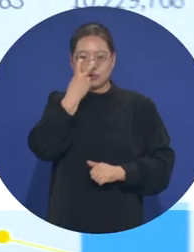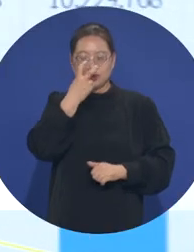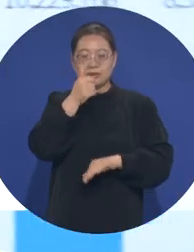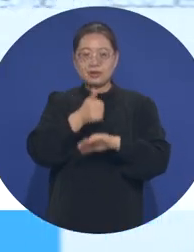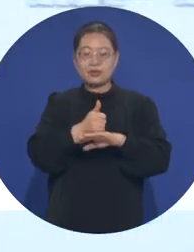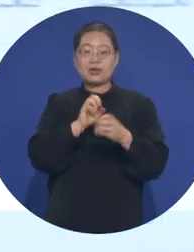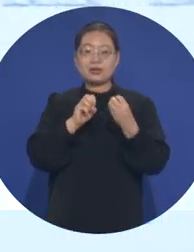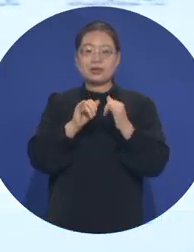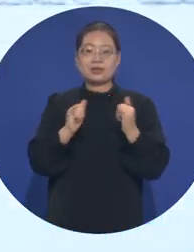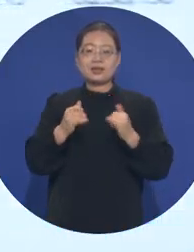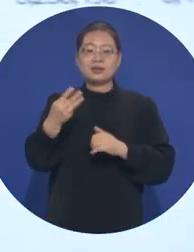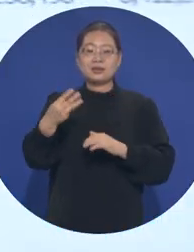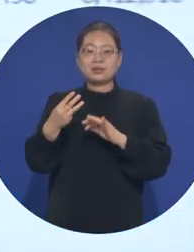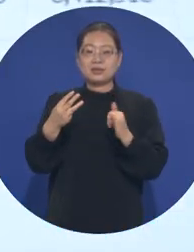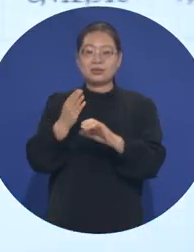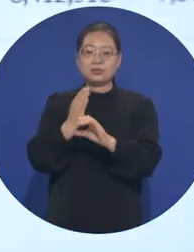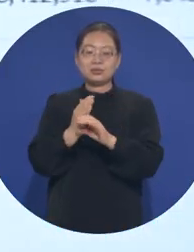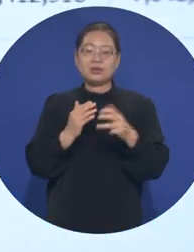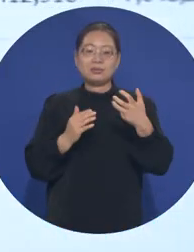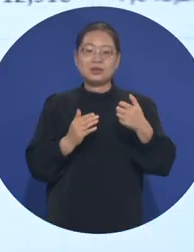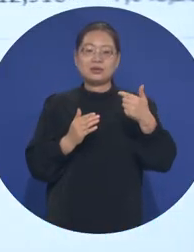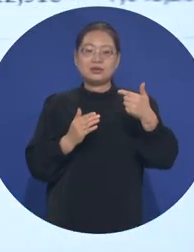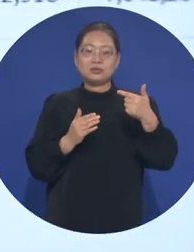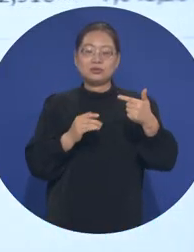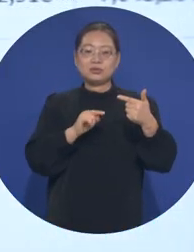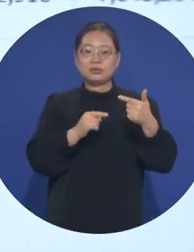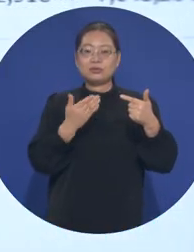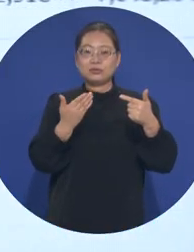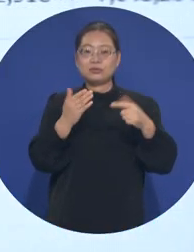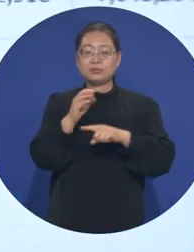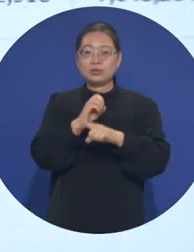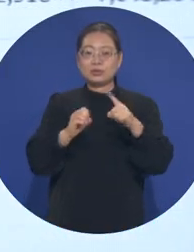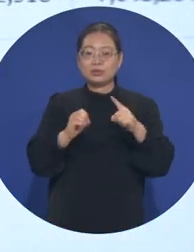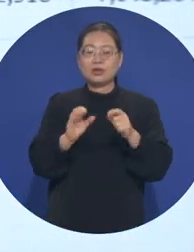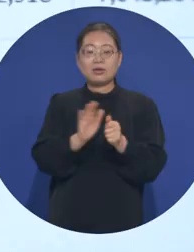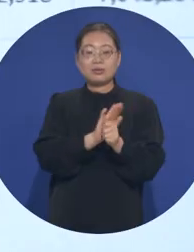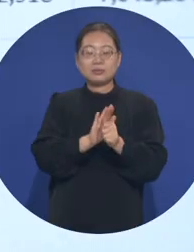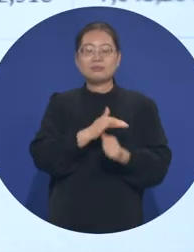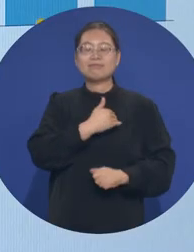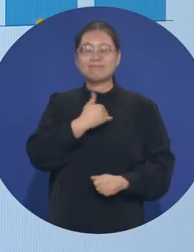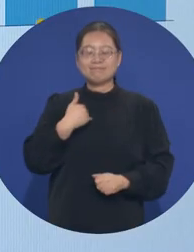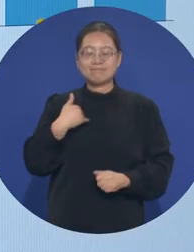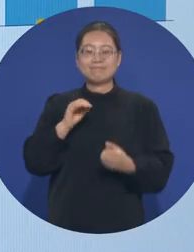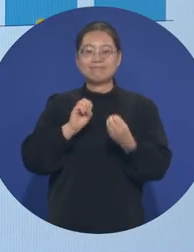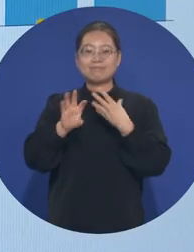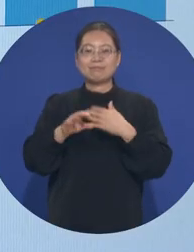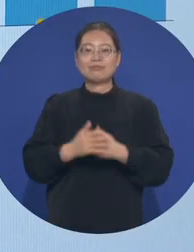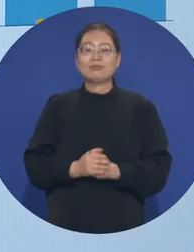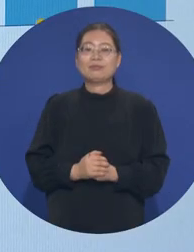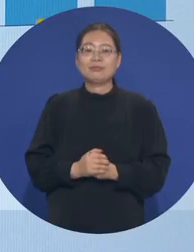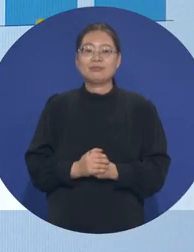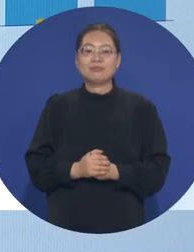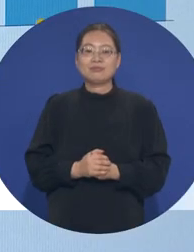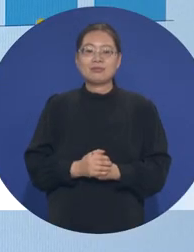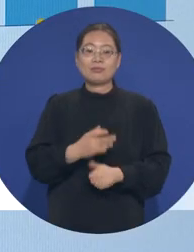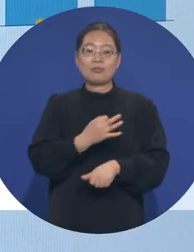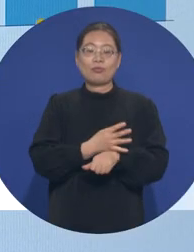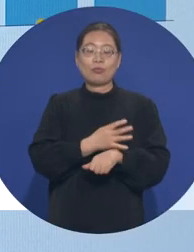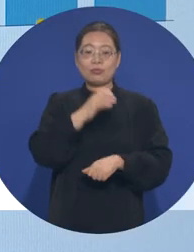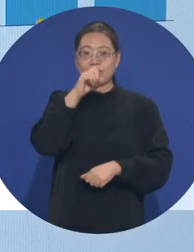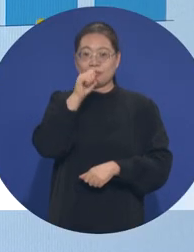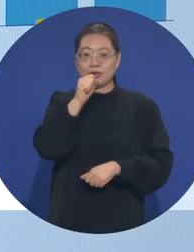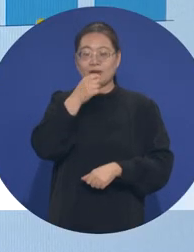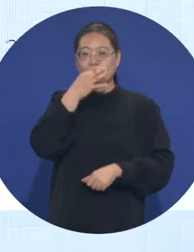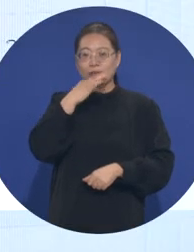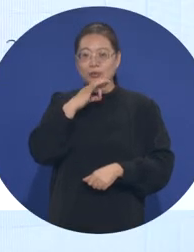한 결과 응답자 3,000여명 가운데 86.9% 서비스에 만족한다고 응답했습니다 편리하고